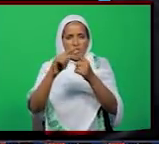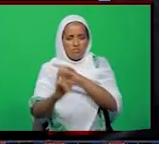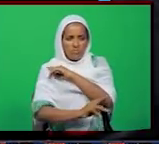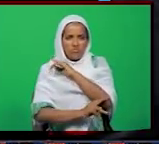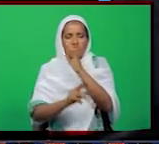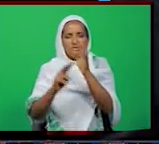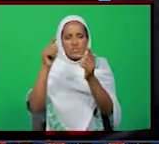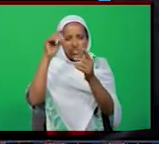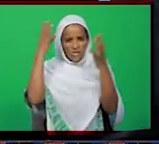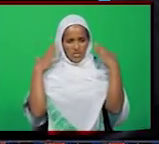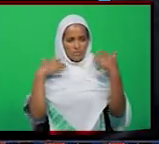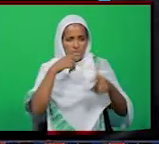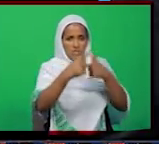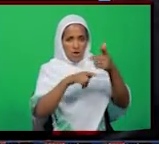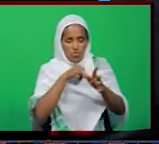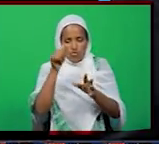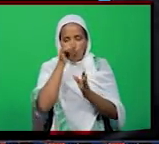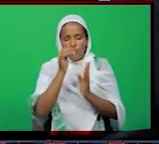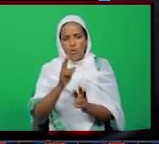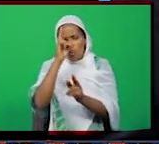ሳይወርዱ ኢትዮጵያዊ የክብር ሰው